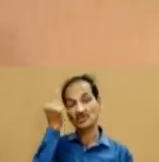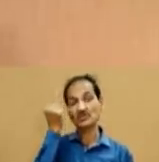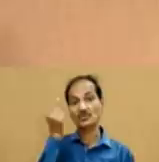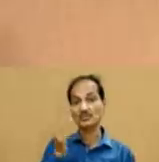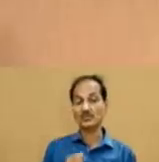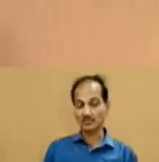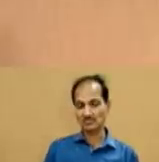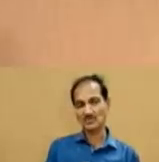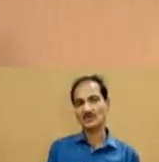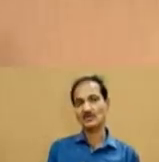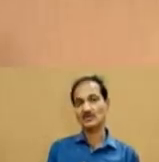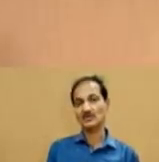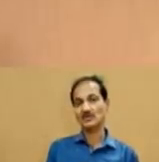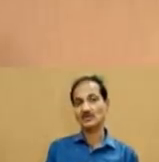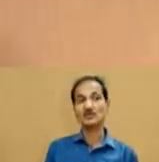ଆପଣମାନଙ୍କର ମନେ ଥିବ